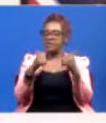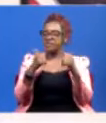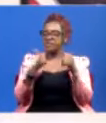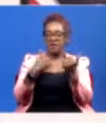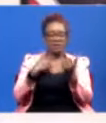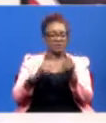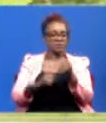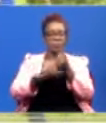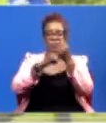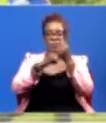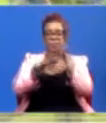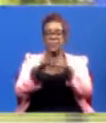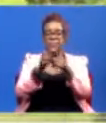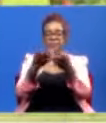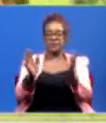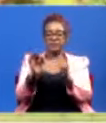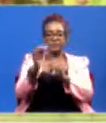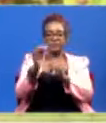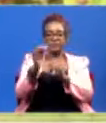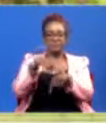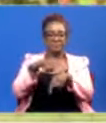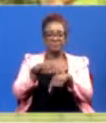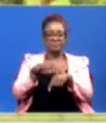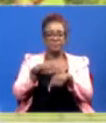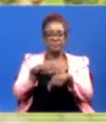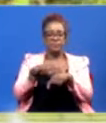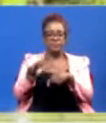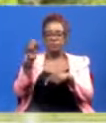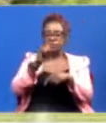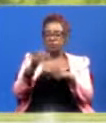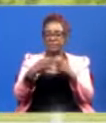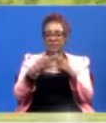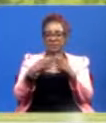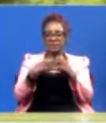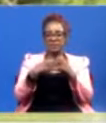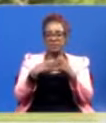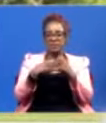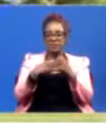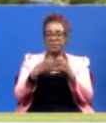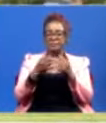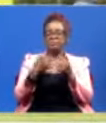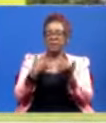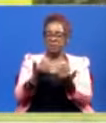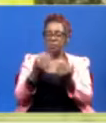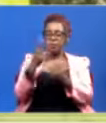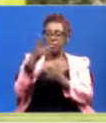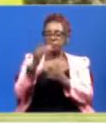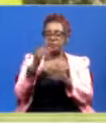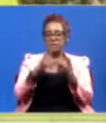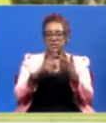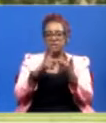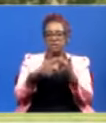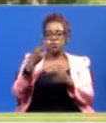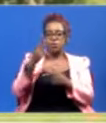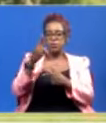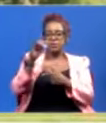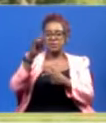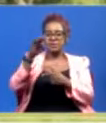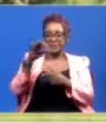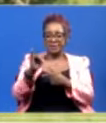Hussein Mohamed, kwa mara ya kwanza Super 8 imechezwa inaadhimisha miaka 20 na Hussein